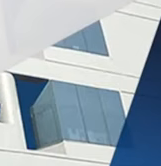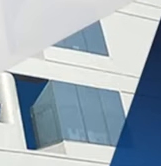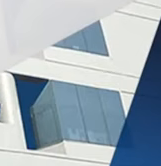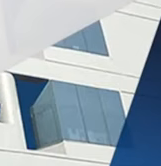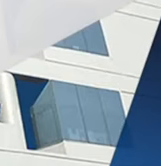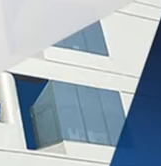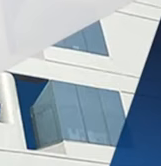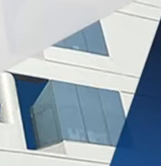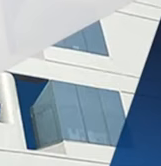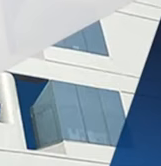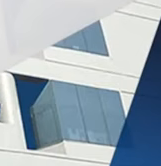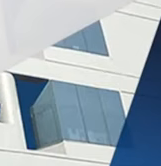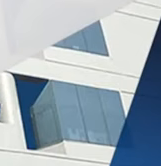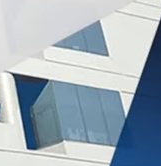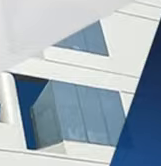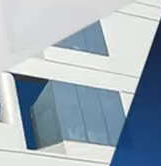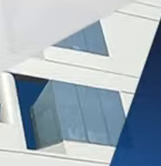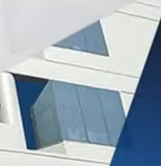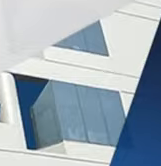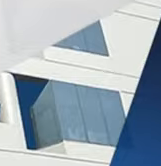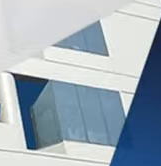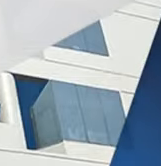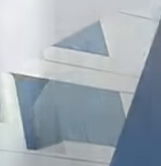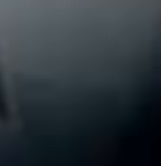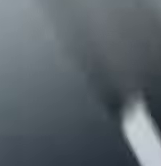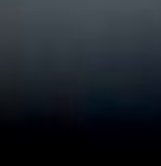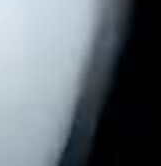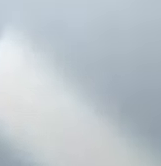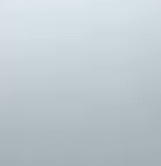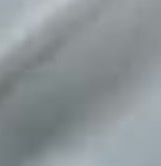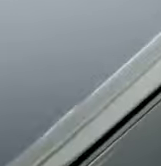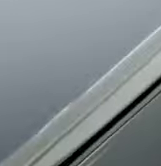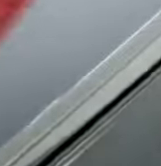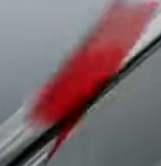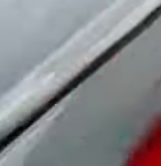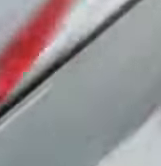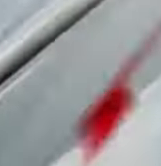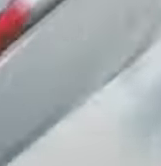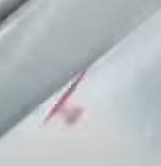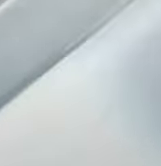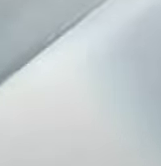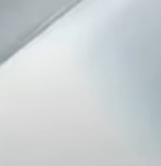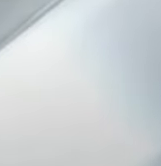Parang yung usok sa environment. Hindi siya okay.